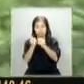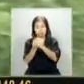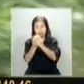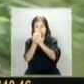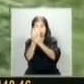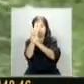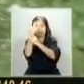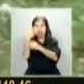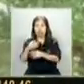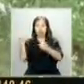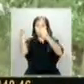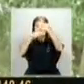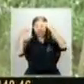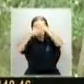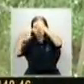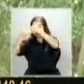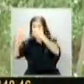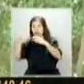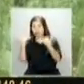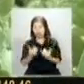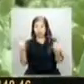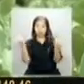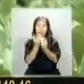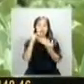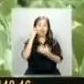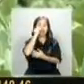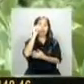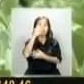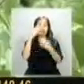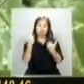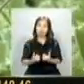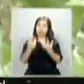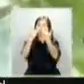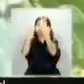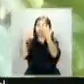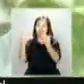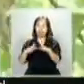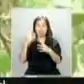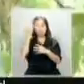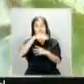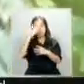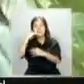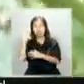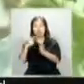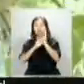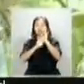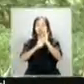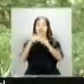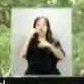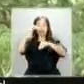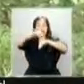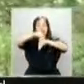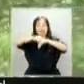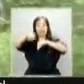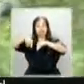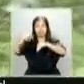ย่างกำลังเก็บเกี่ยวผลผลิตแต่เมื่อไปเจอกับภัยแล้งก็ทำให้ผลผลิตเสียหายหลายร้อยไร่อย่างที่หมู่บ้านมีสุขตำบลวังจันทร์